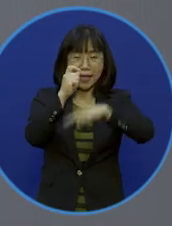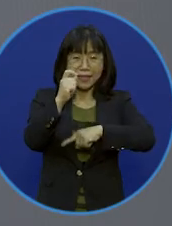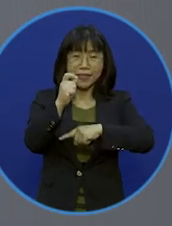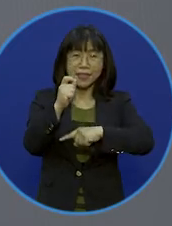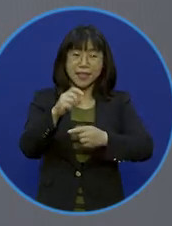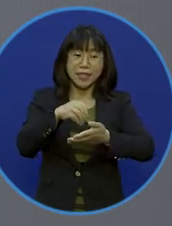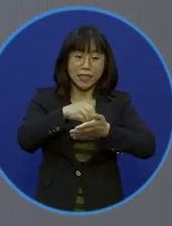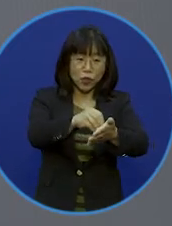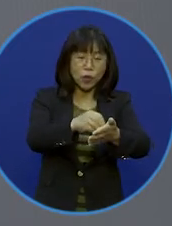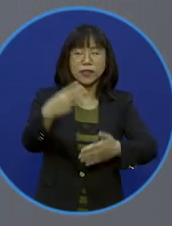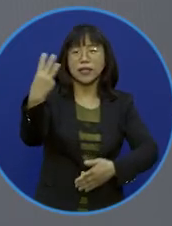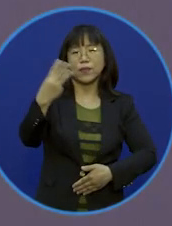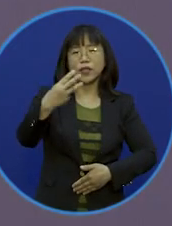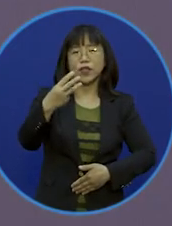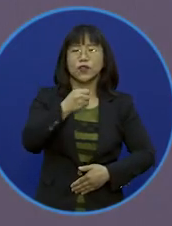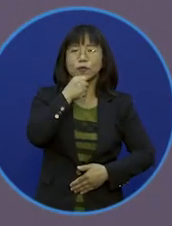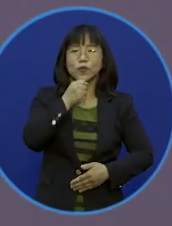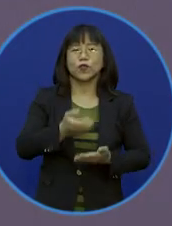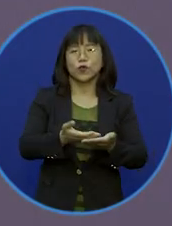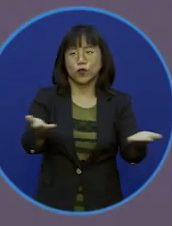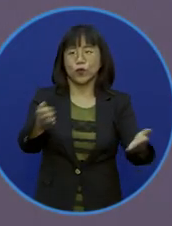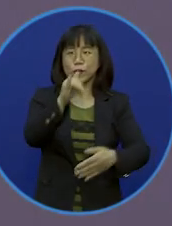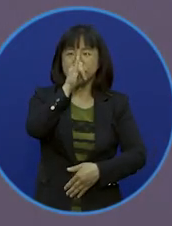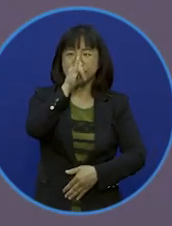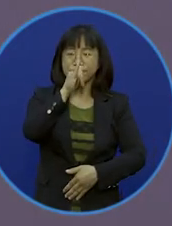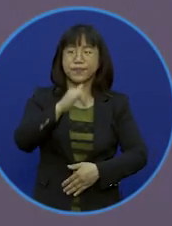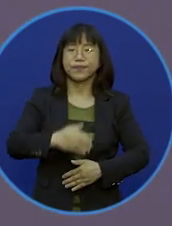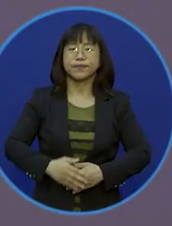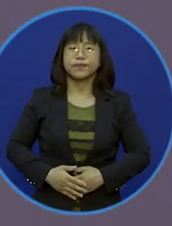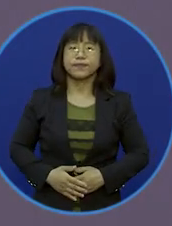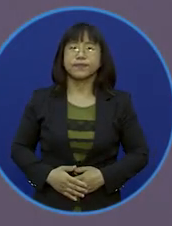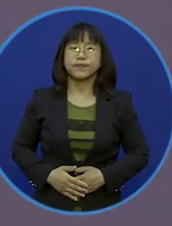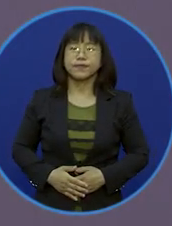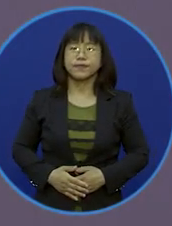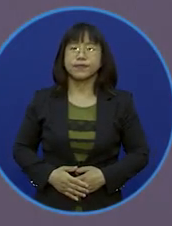사진등록 c3000 포인트를 추가로 지급하고 있습니다